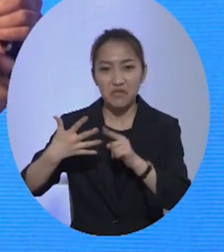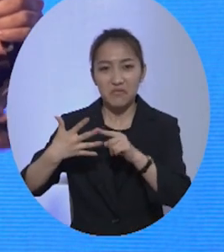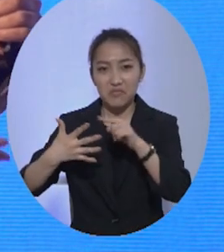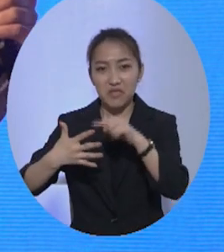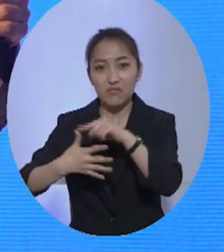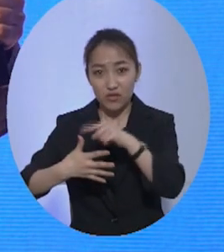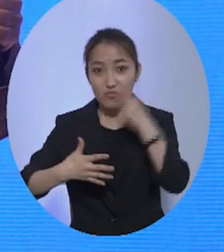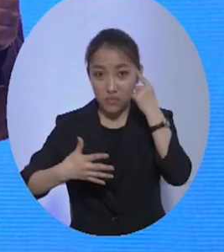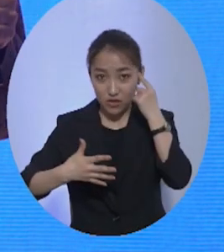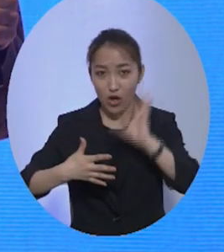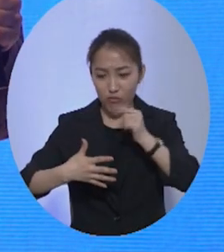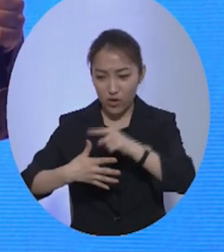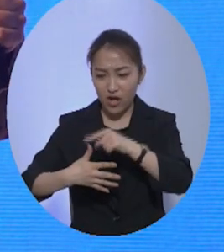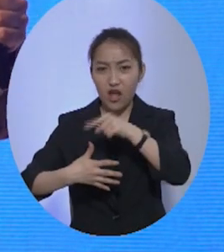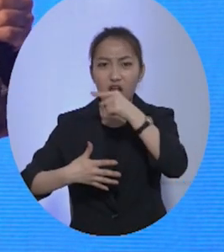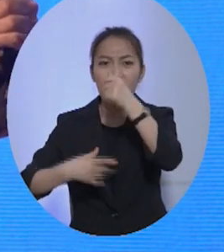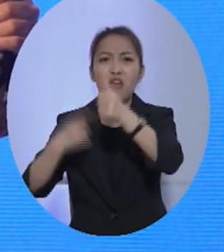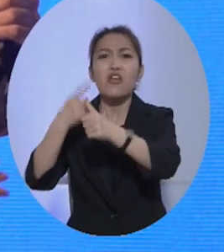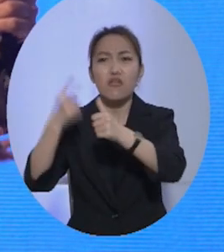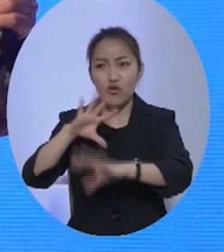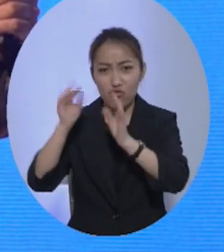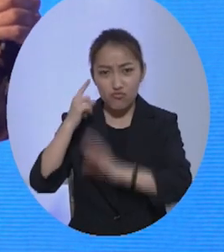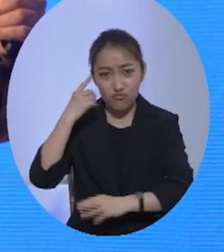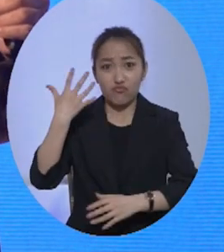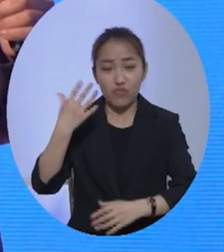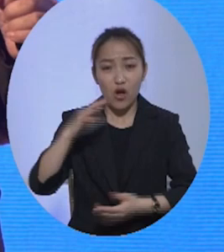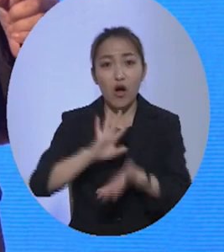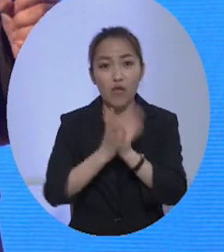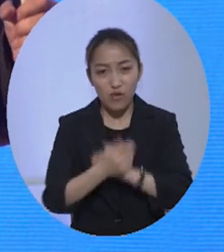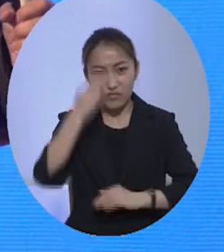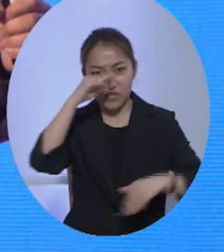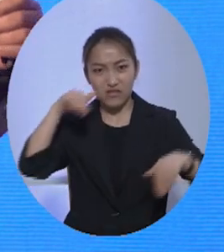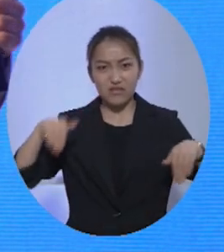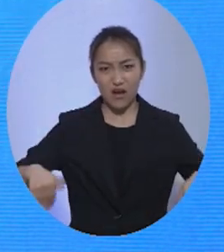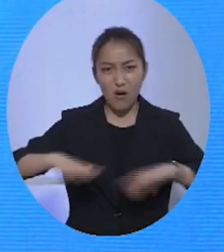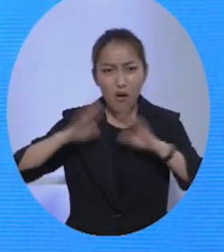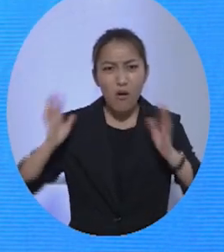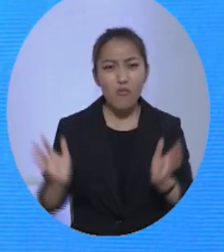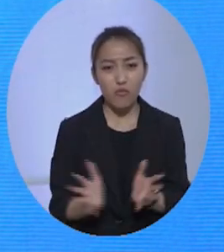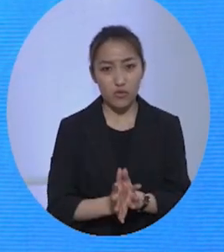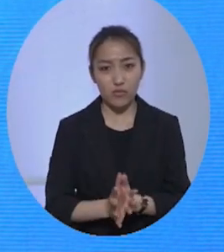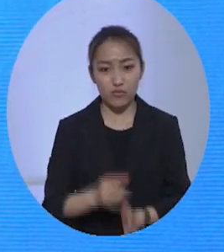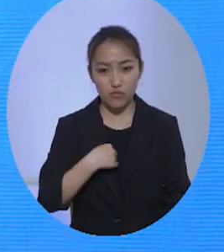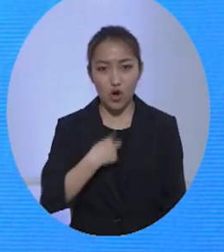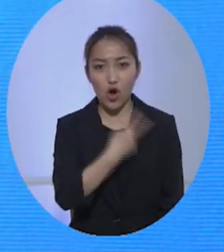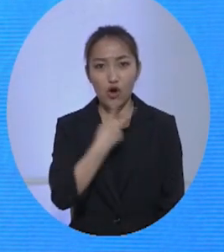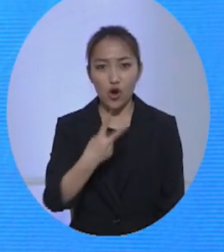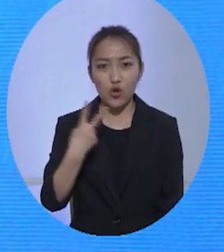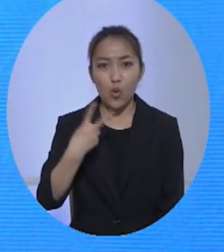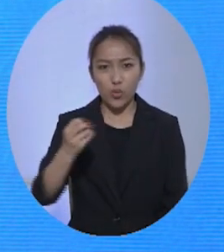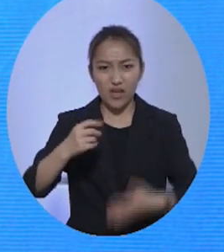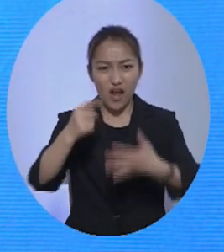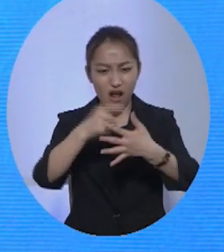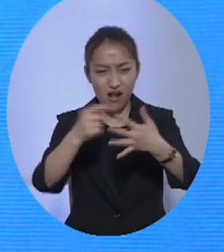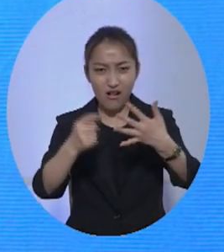нууц төвчөнд бол 500 жилээр нь бүх үеэр нь 22 үеэр нь дурдж өчөж байгаа шүү дээ. Өөрө 22 дахь үе нь тийм ээ.